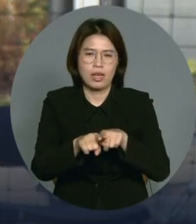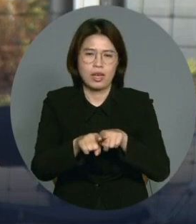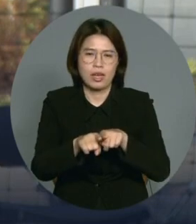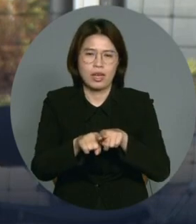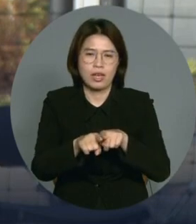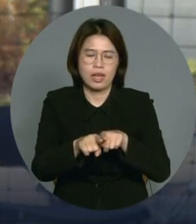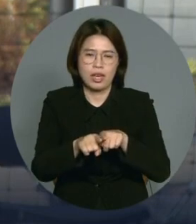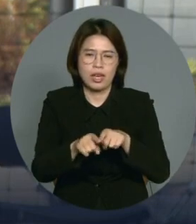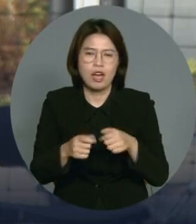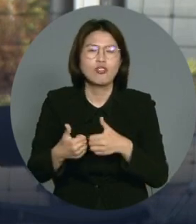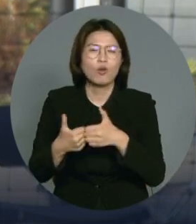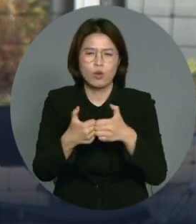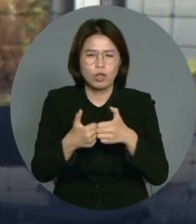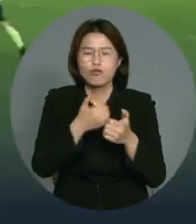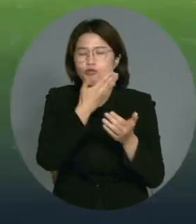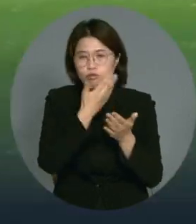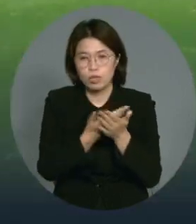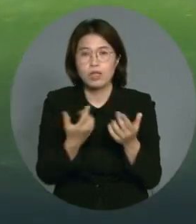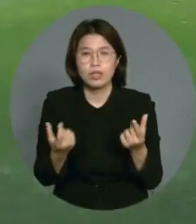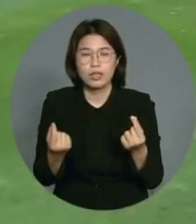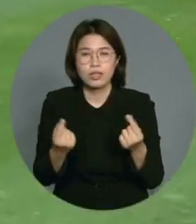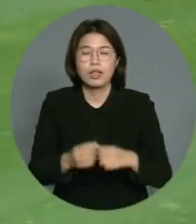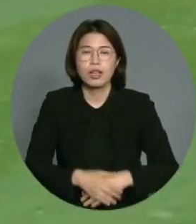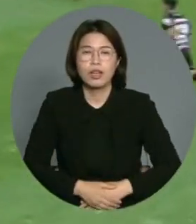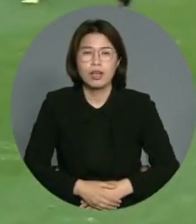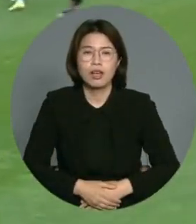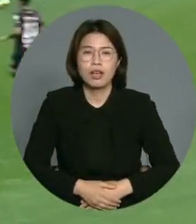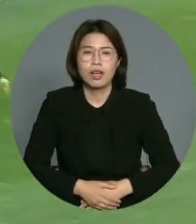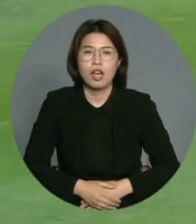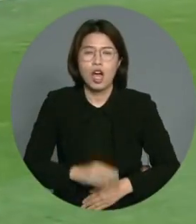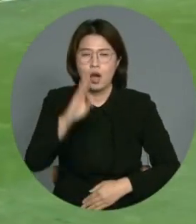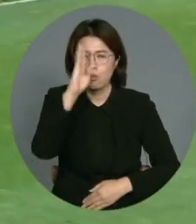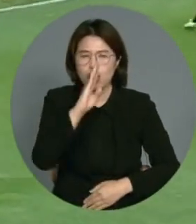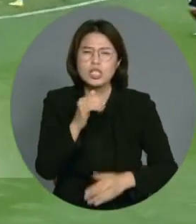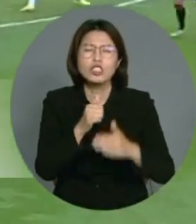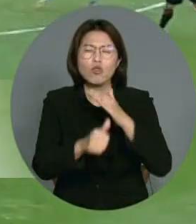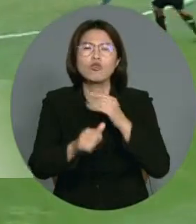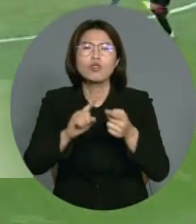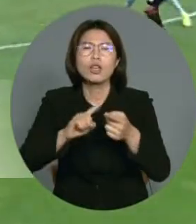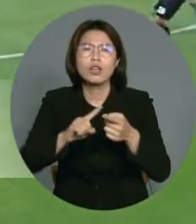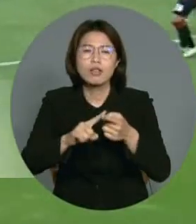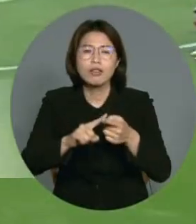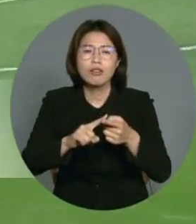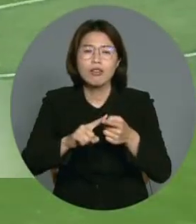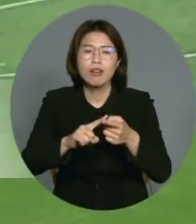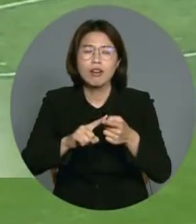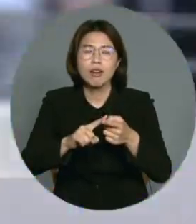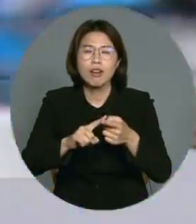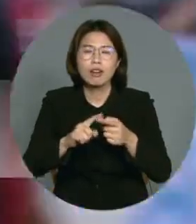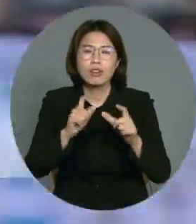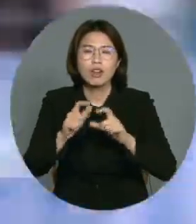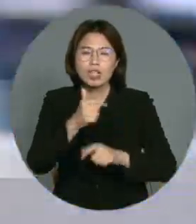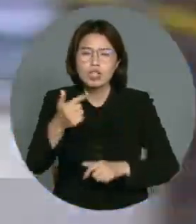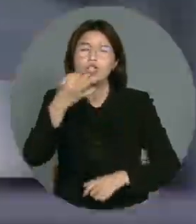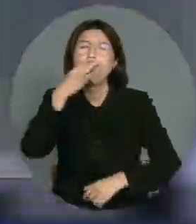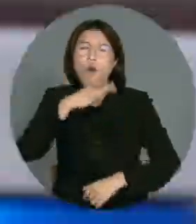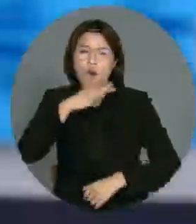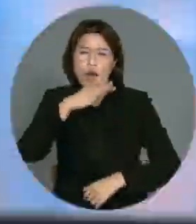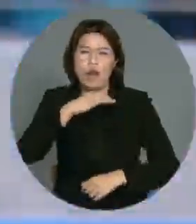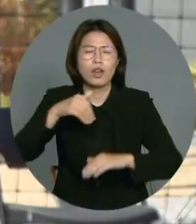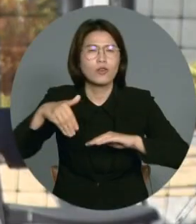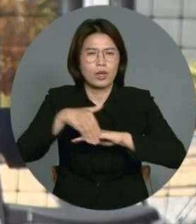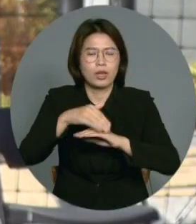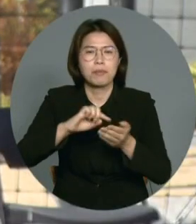의논을 공유하는 게 굉장히 중요할 것 같습니다. 팀의 주축인 브라질 선수들에 대한 구상에서는 더 큰 효과를 내겠다는 구상도